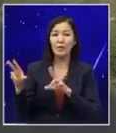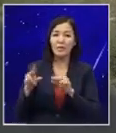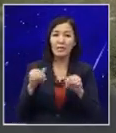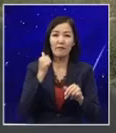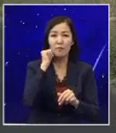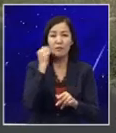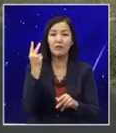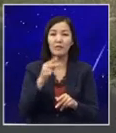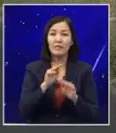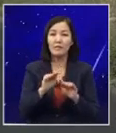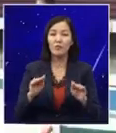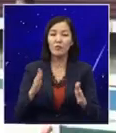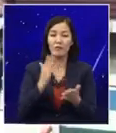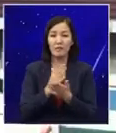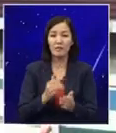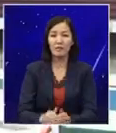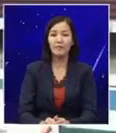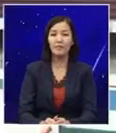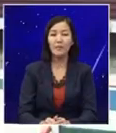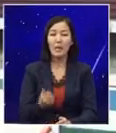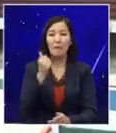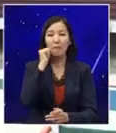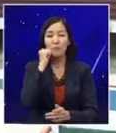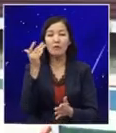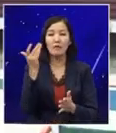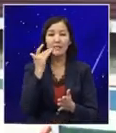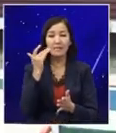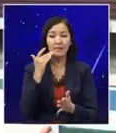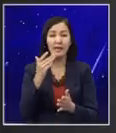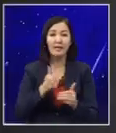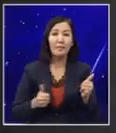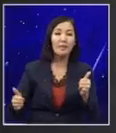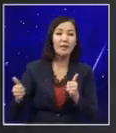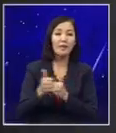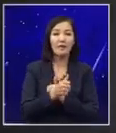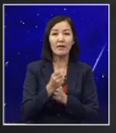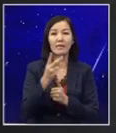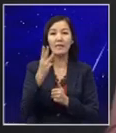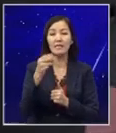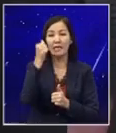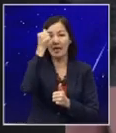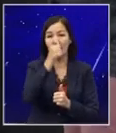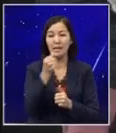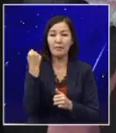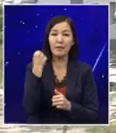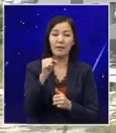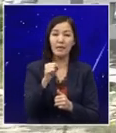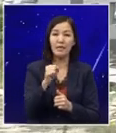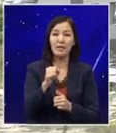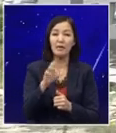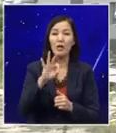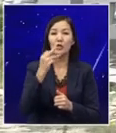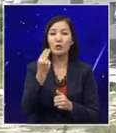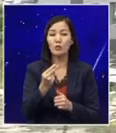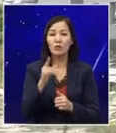более 20 внуков. Култай Апа всегда по жизни шла на передовых. Несколько лет подряд она становилась победителем социалистических